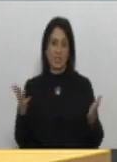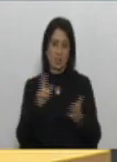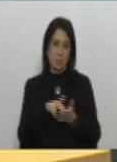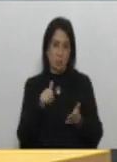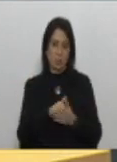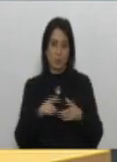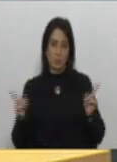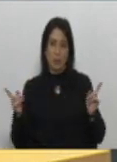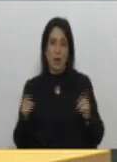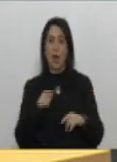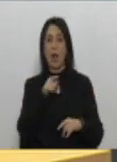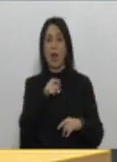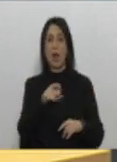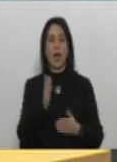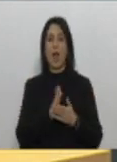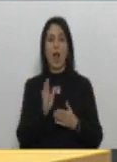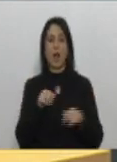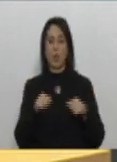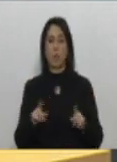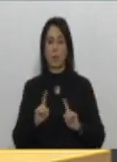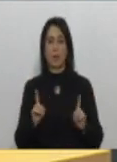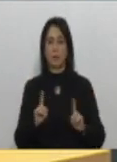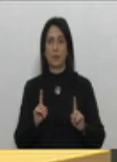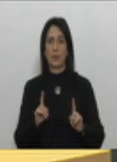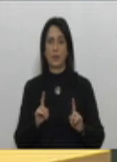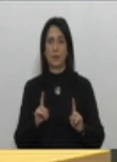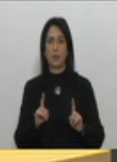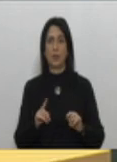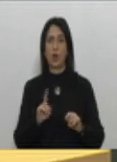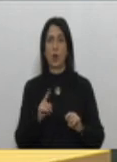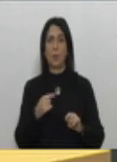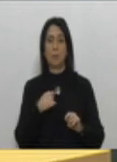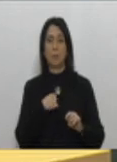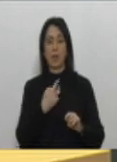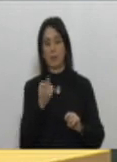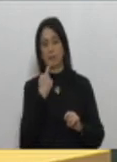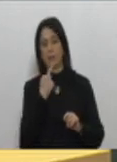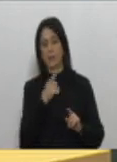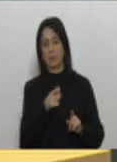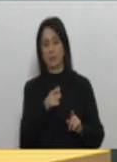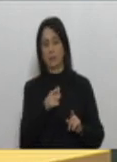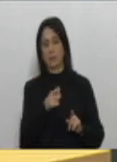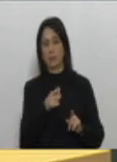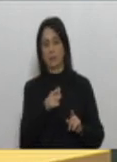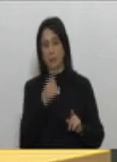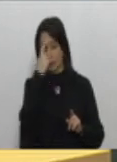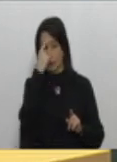მაგრამ არ გაქვთ ის არც მორალური უპირატესობა და არც სამართლებრივი, რომ ჩვენ ჭკუა